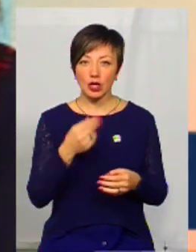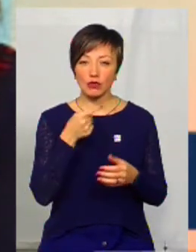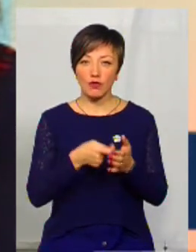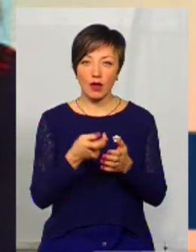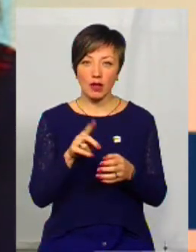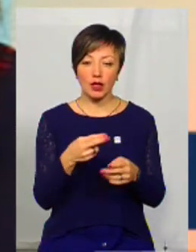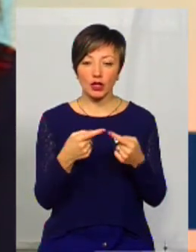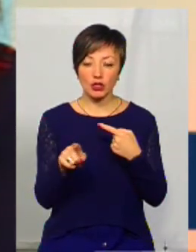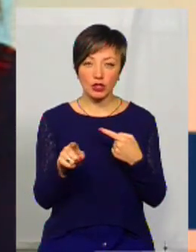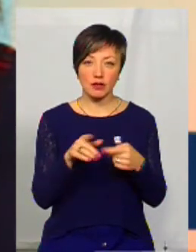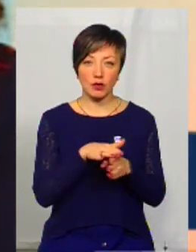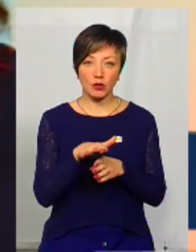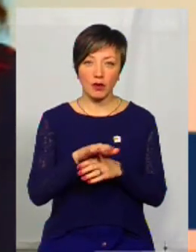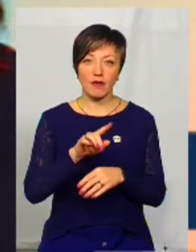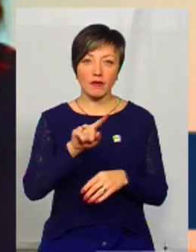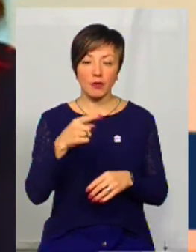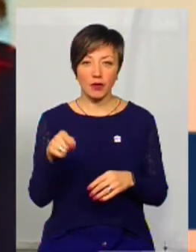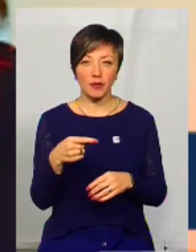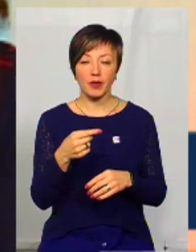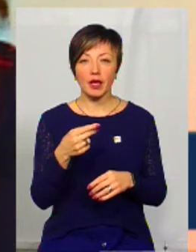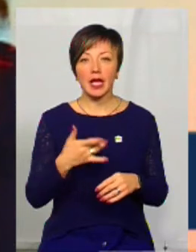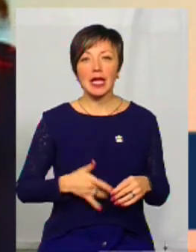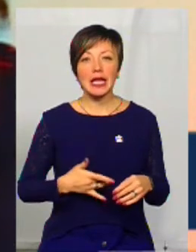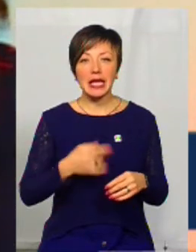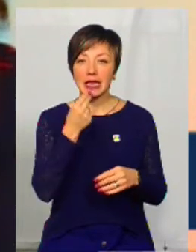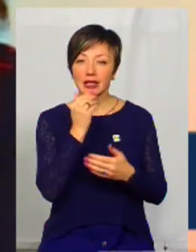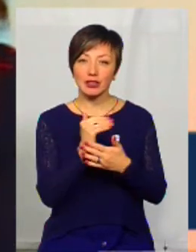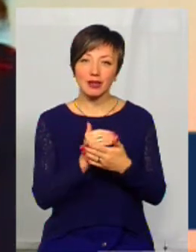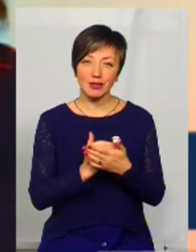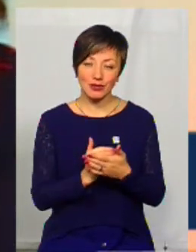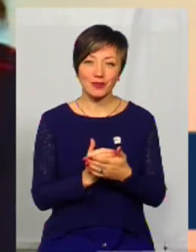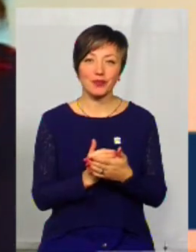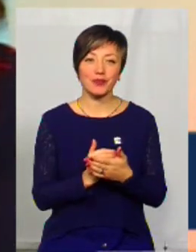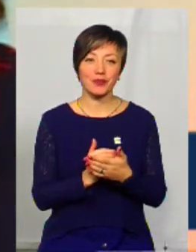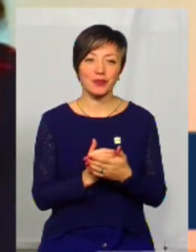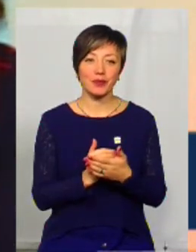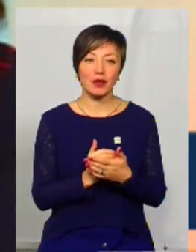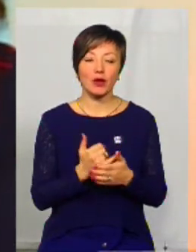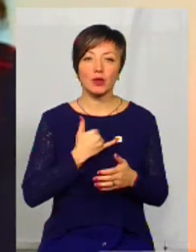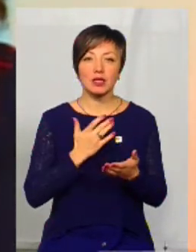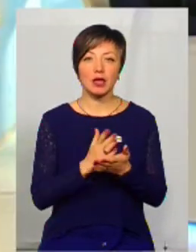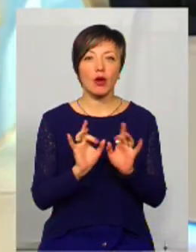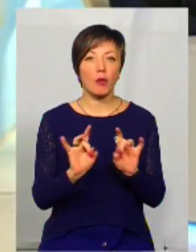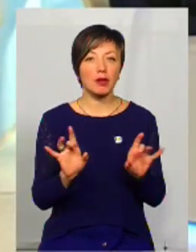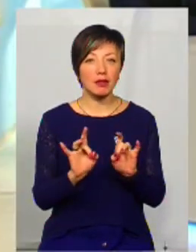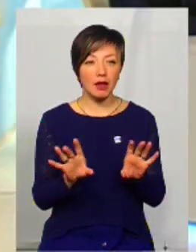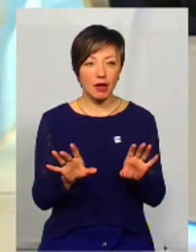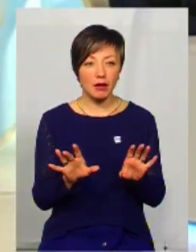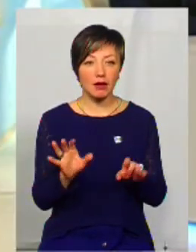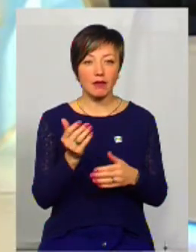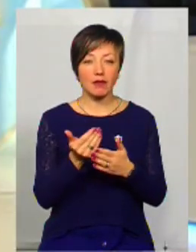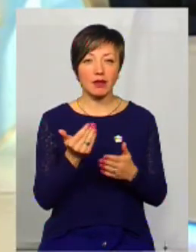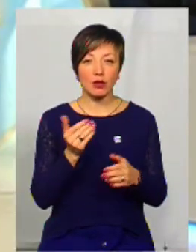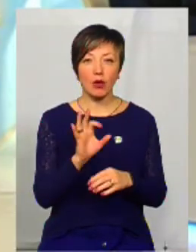інші дотримуватися певних вимог, тому що це на контролі. Кажете про дієтичне харчування. Так. У нас є коментар